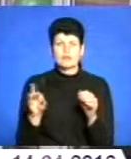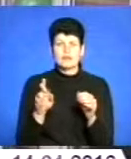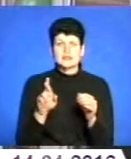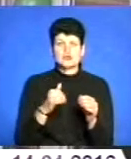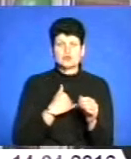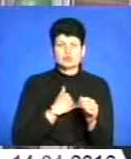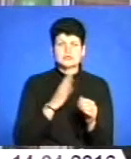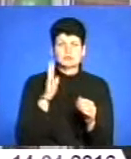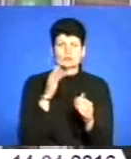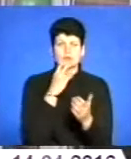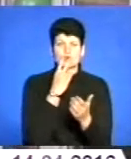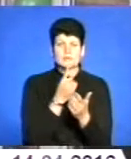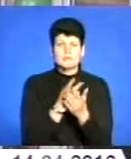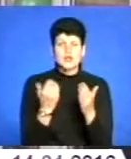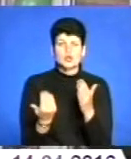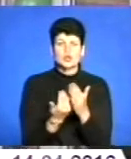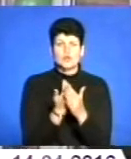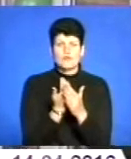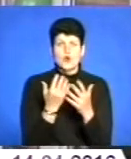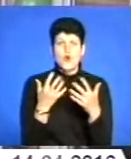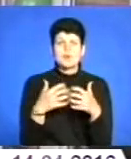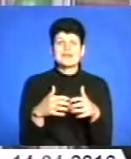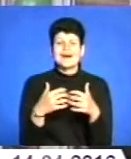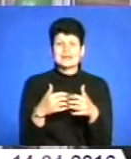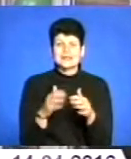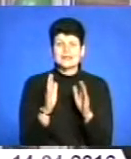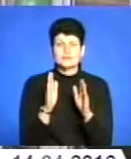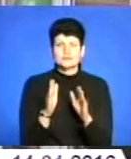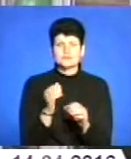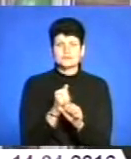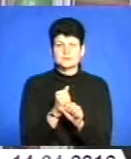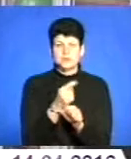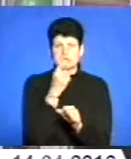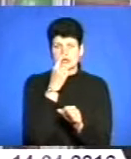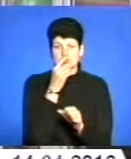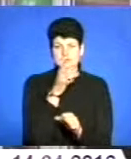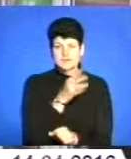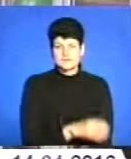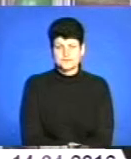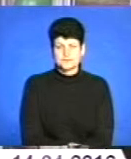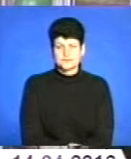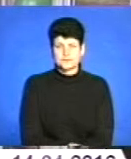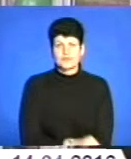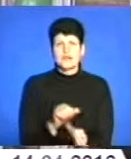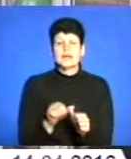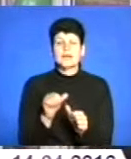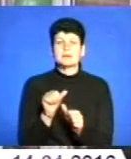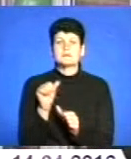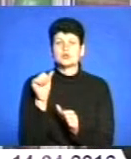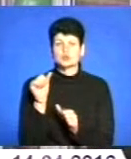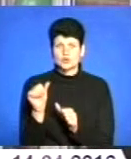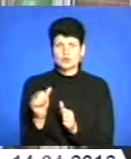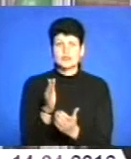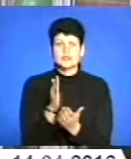презентація вже новопоставленого обладнання, яке буде задіяне в найближчий час. Крім того,